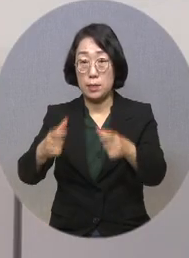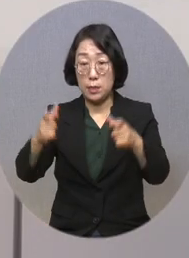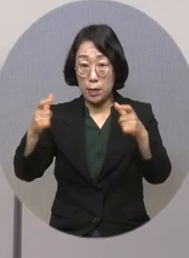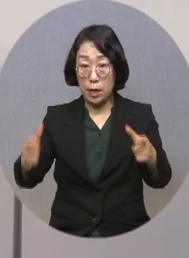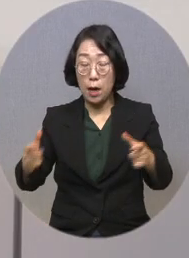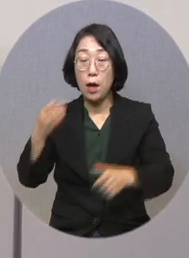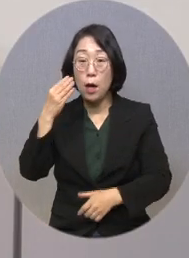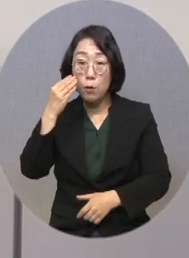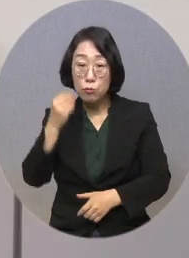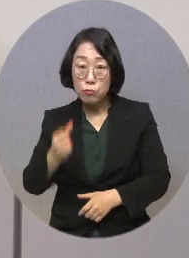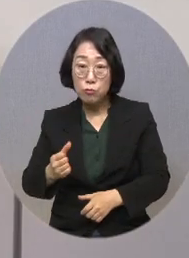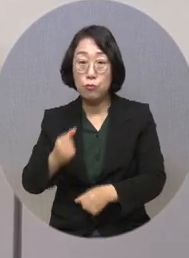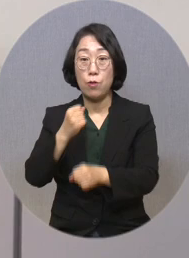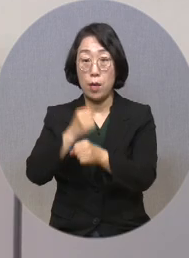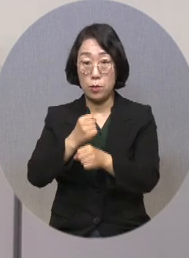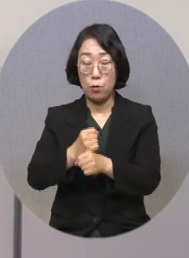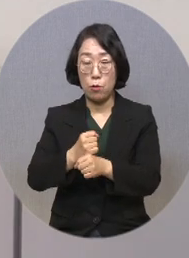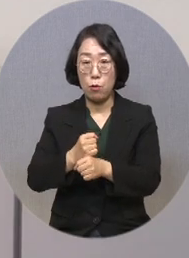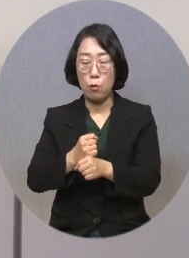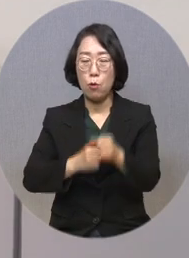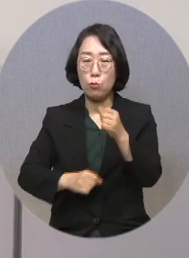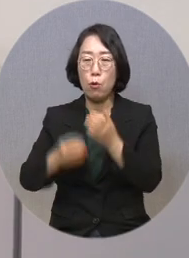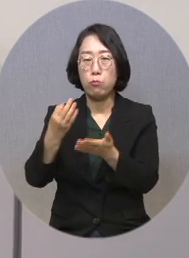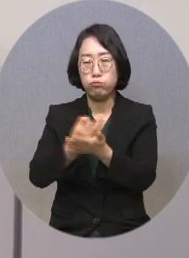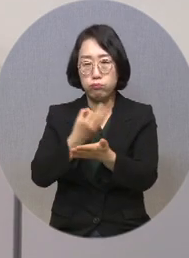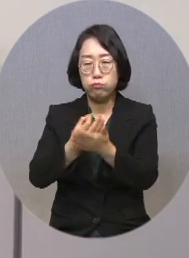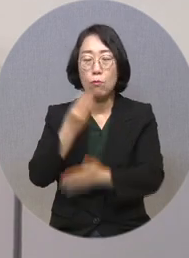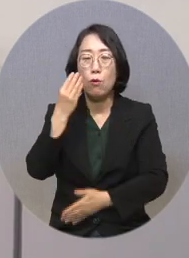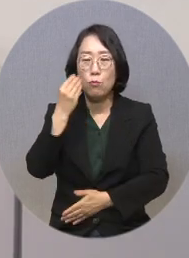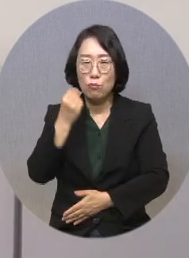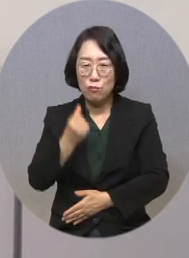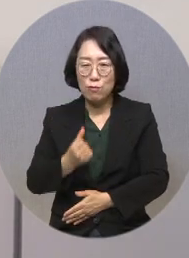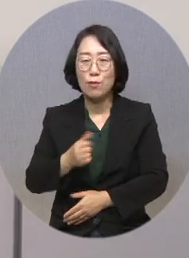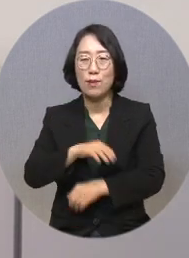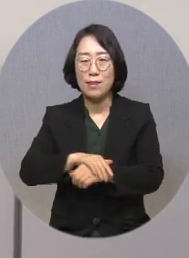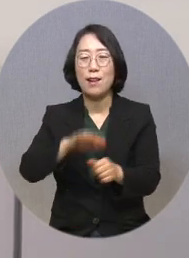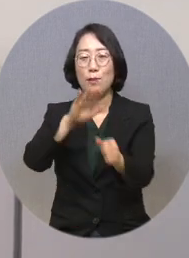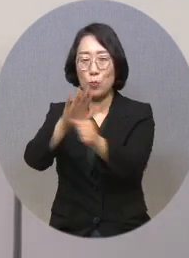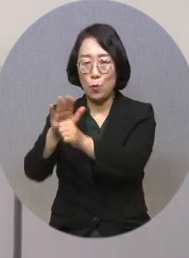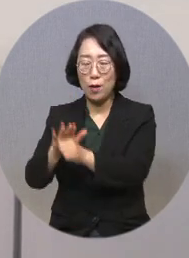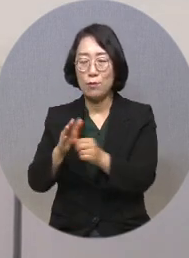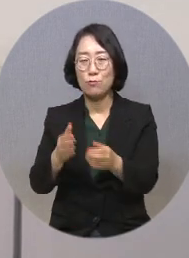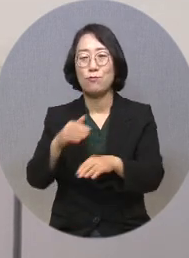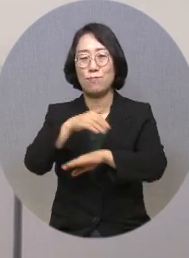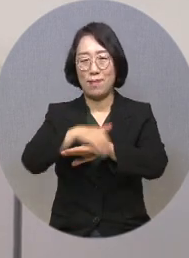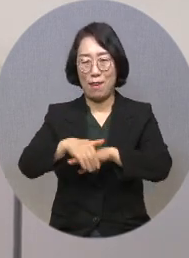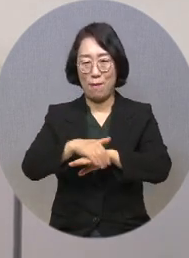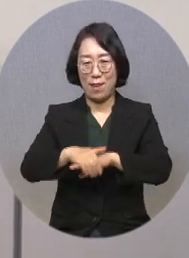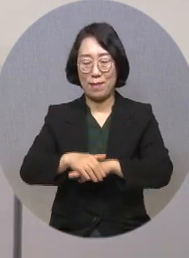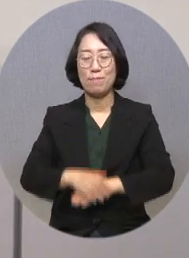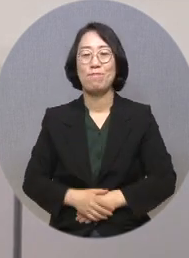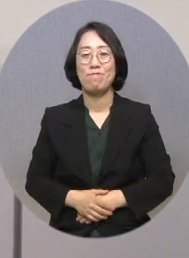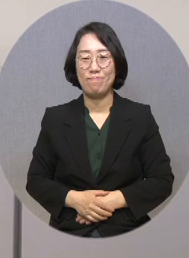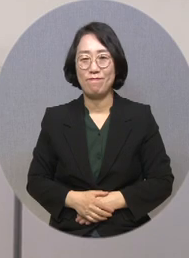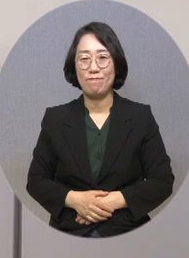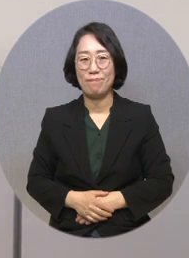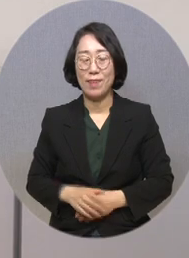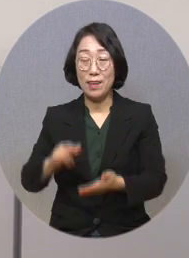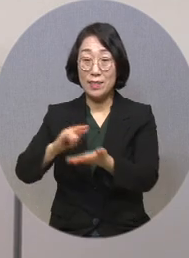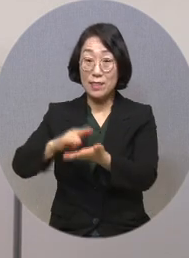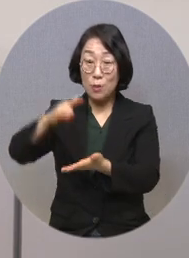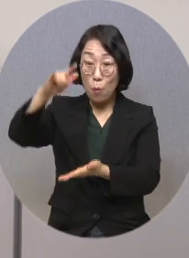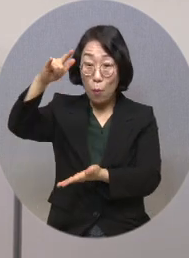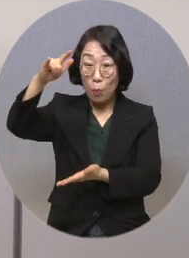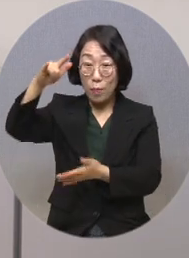통해 주머니 사정도 나아지도록 노력하겠습니다. 드론이 할 수 있는